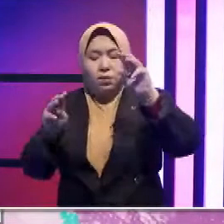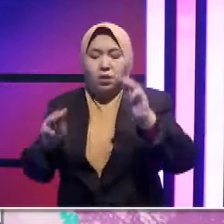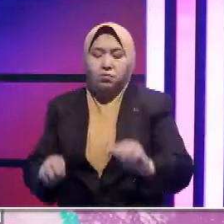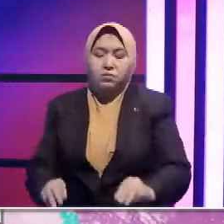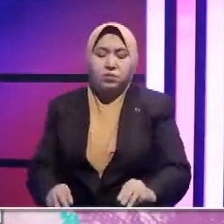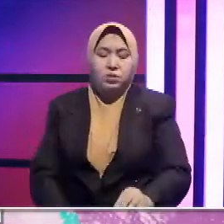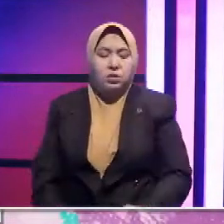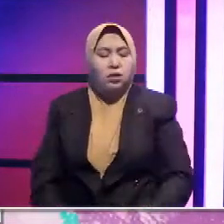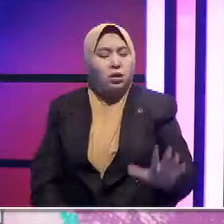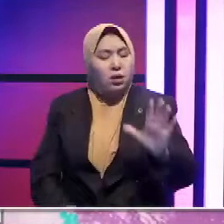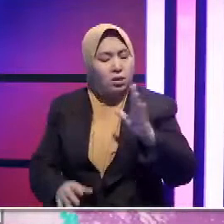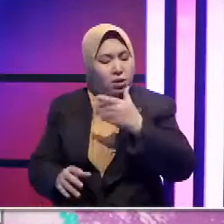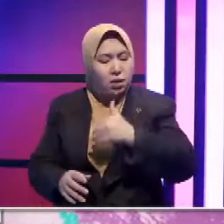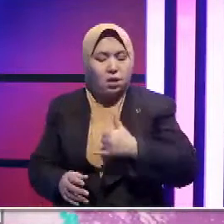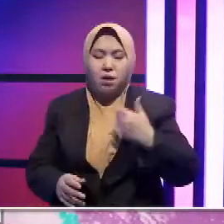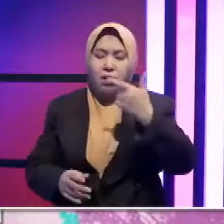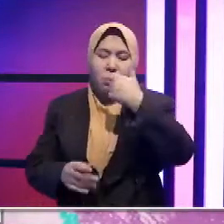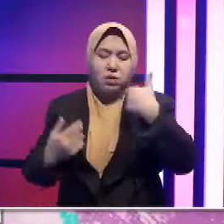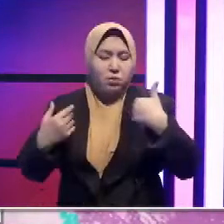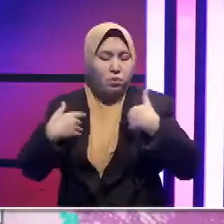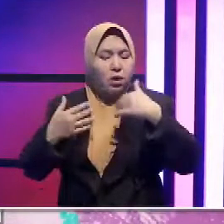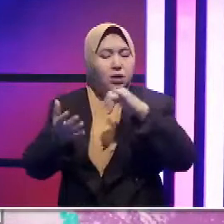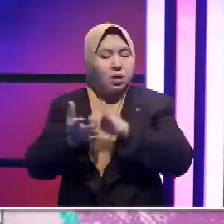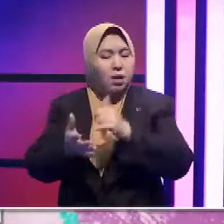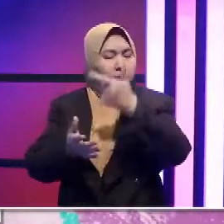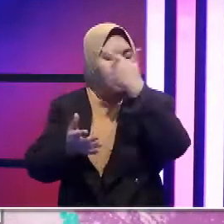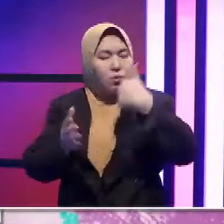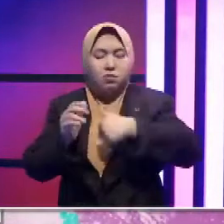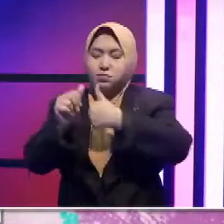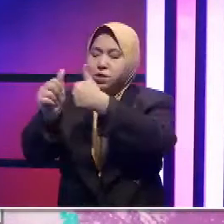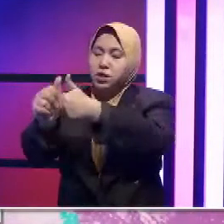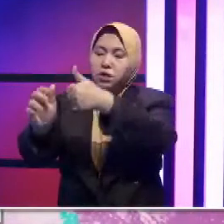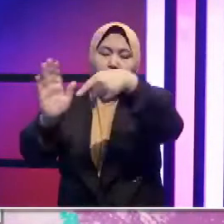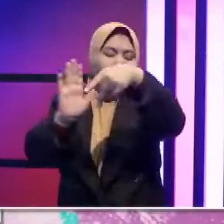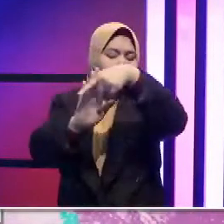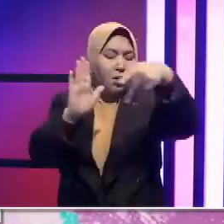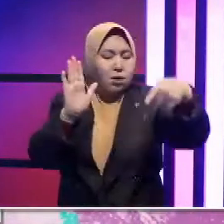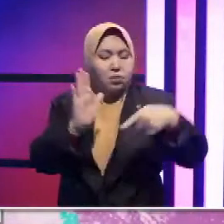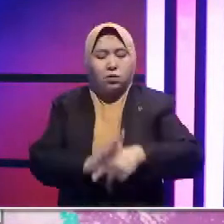وكان امر الله قدرا